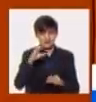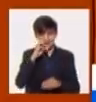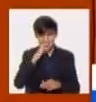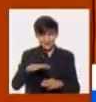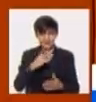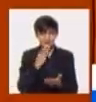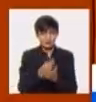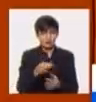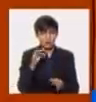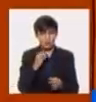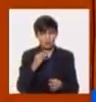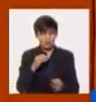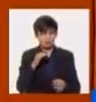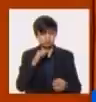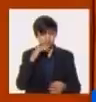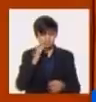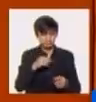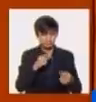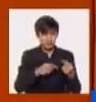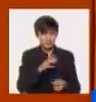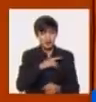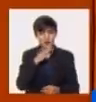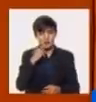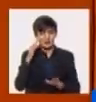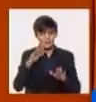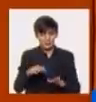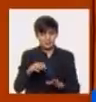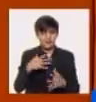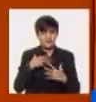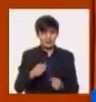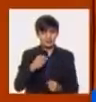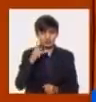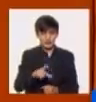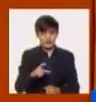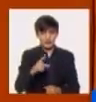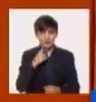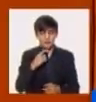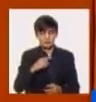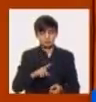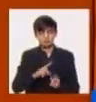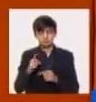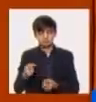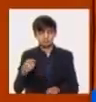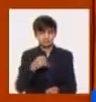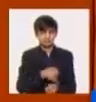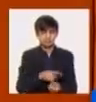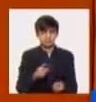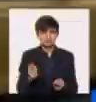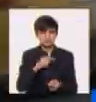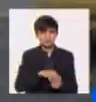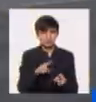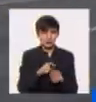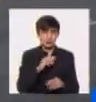способы борьбы с вирусом. В России, к примеру, стали переливать кровь выздоровевших пациентов больным. Давайте посмотрим, как это